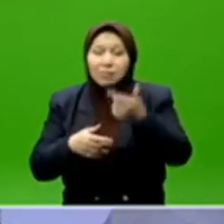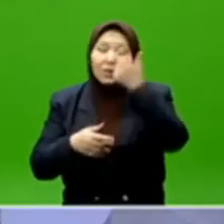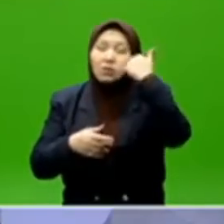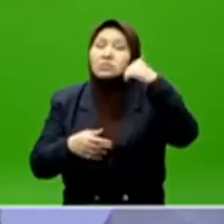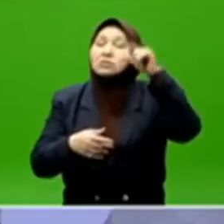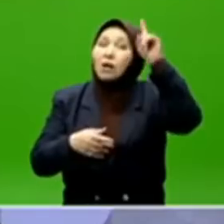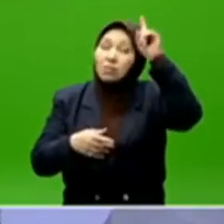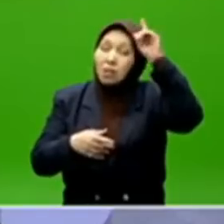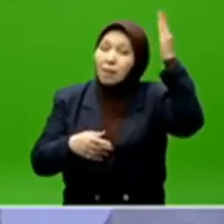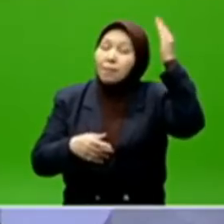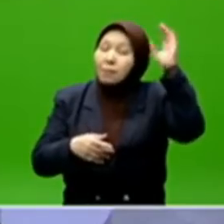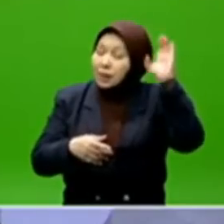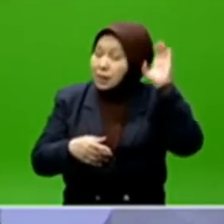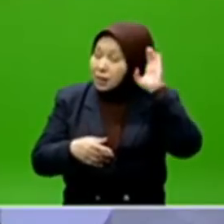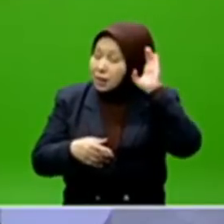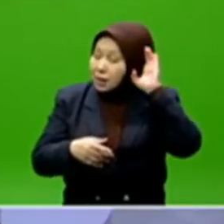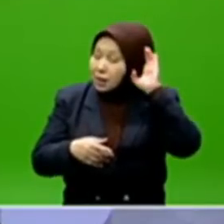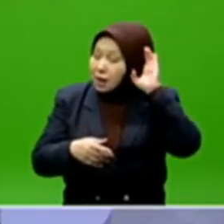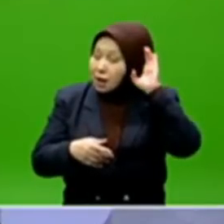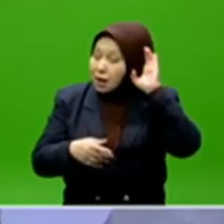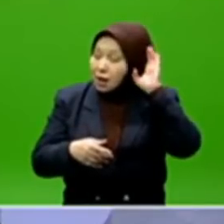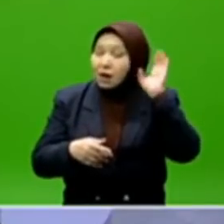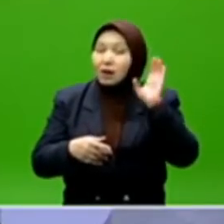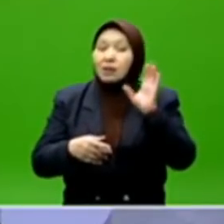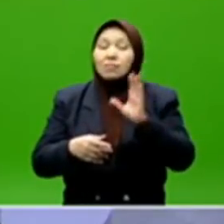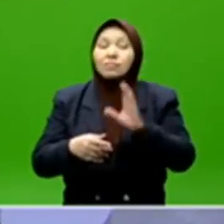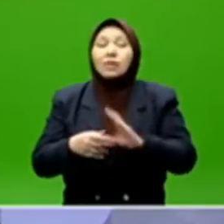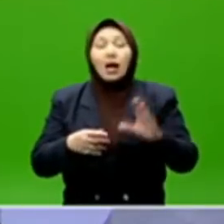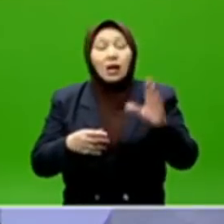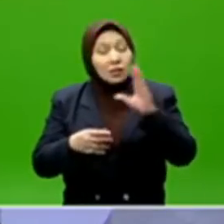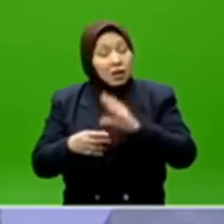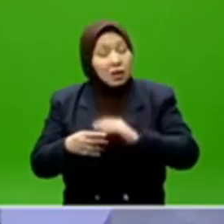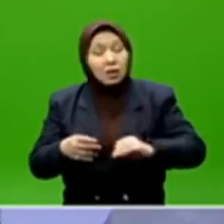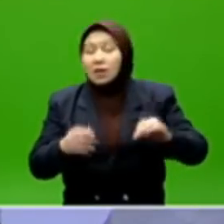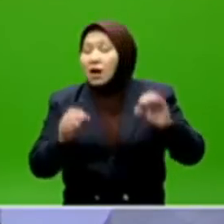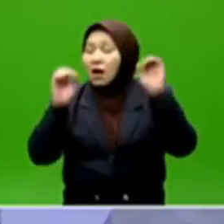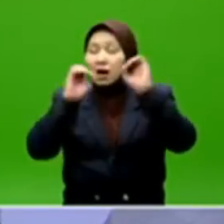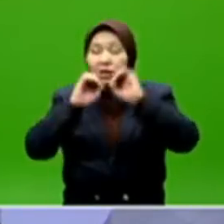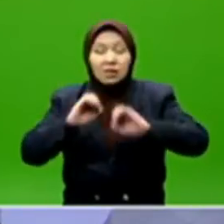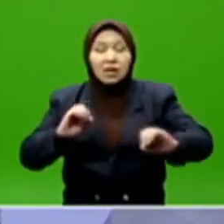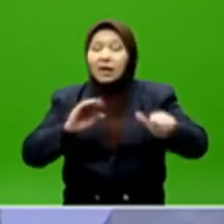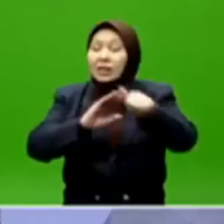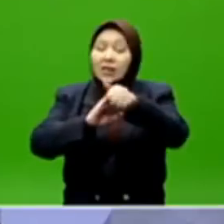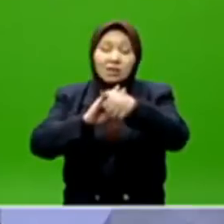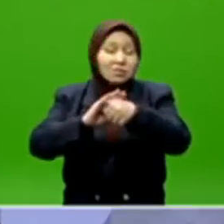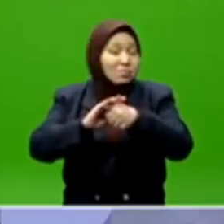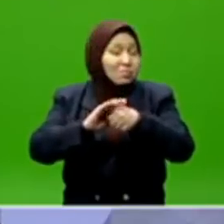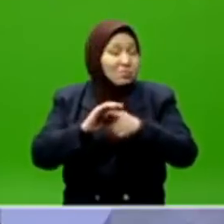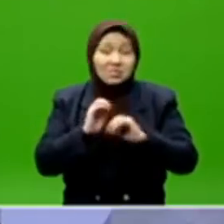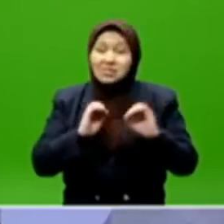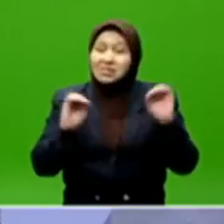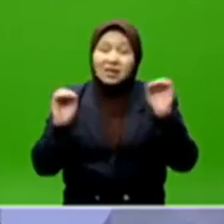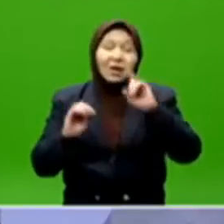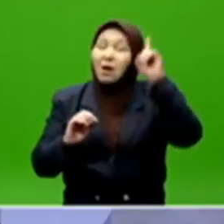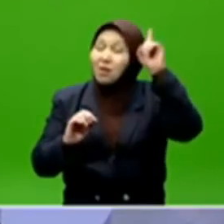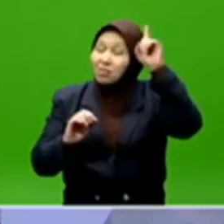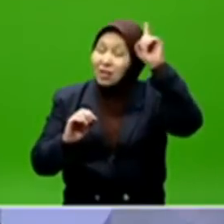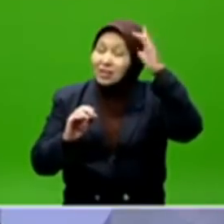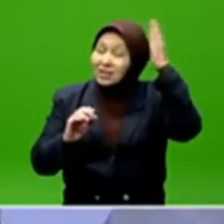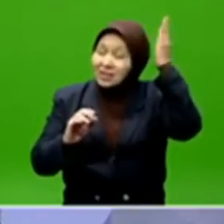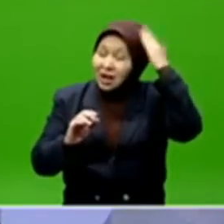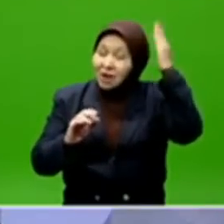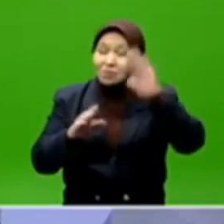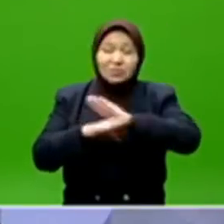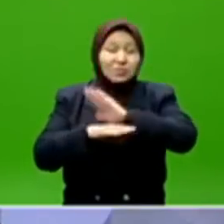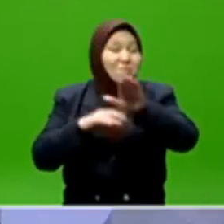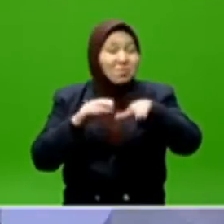mendengar. Wa ma yakhfa 'ala Allahi min syai' fil ardi wala fis sama', tidak ada yang tersembunyi pun Allah mengetahui. Doa